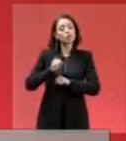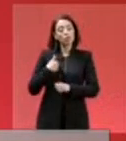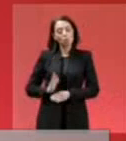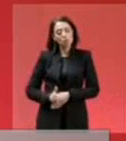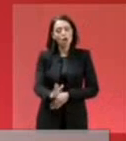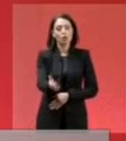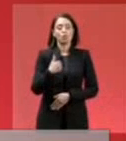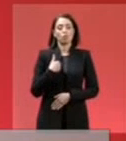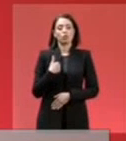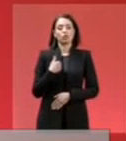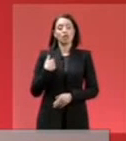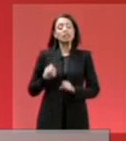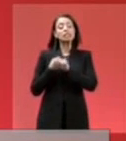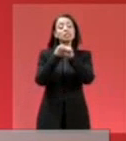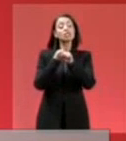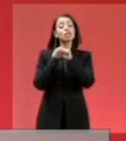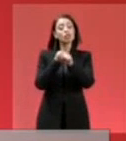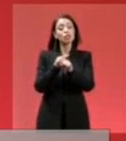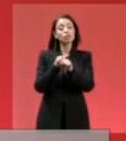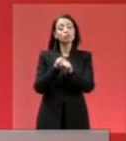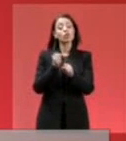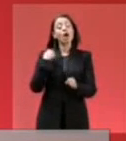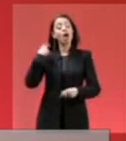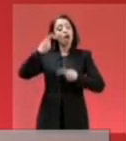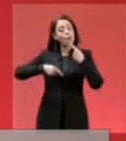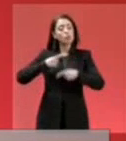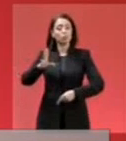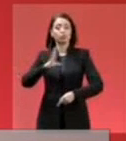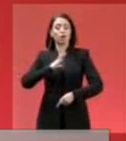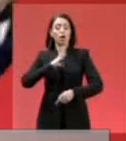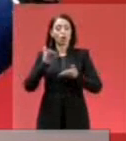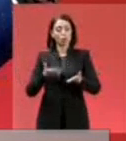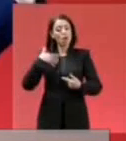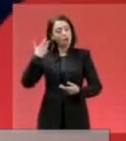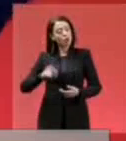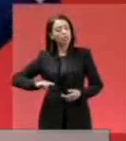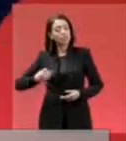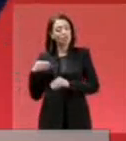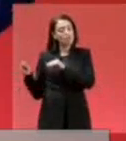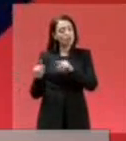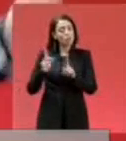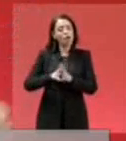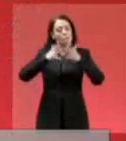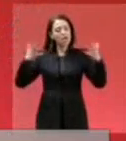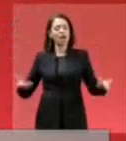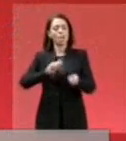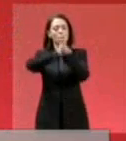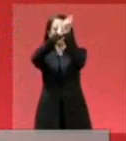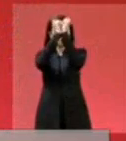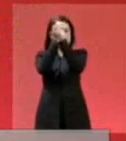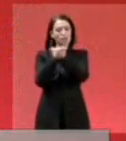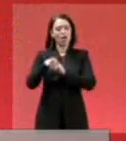μπροστά στηρίζοντας άξιους και έντιμους ανθρώπους, έχοντας ήδη φέρει μια μεγάλη μεταρρύθμιση